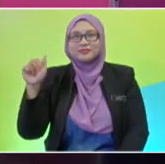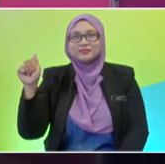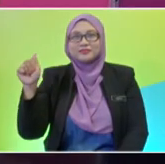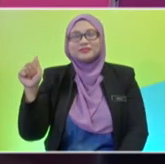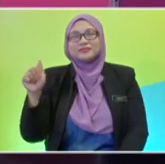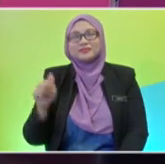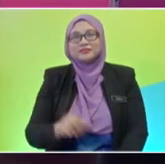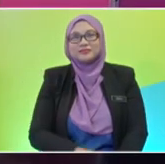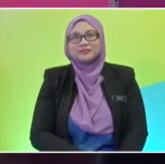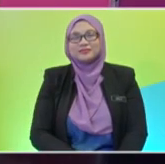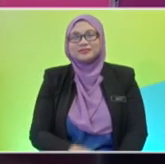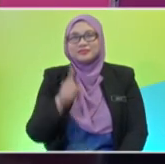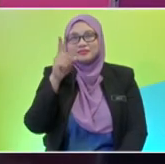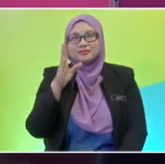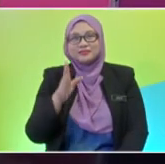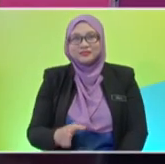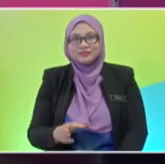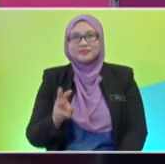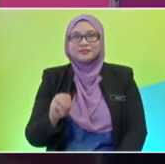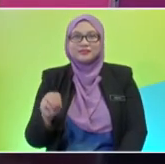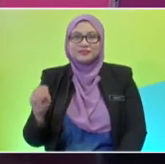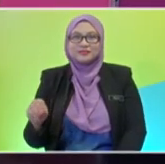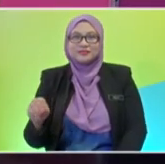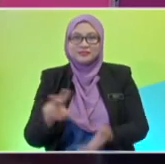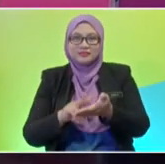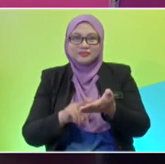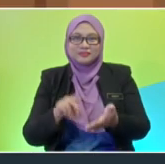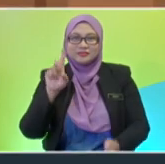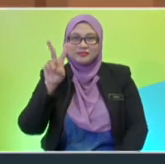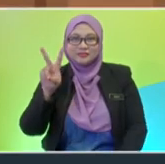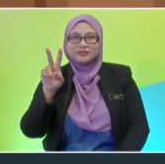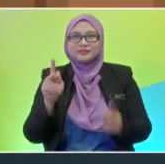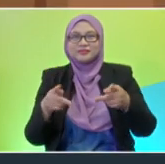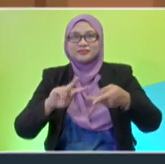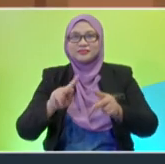baca dua kota seorang ambil dua kota ada 8 kotak tsunami dulu